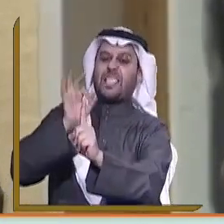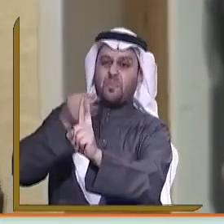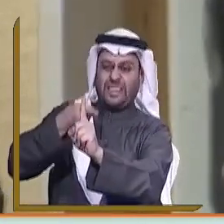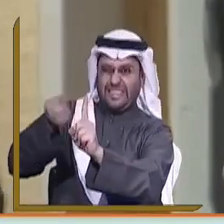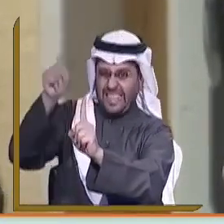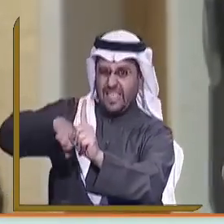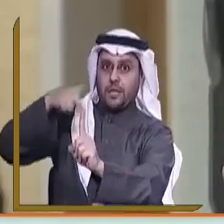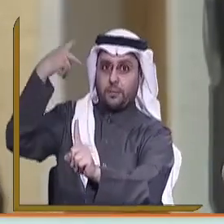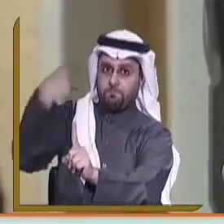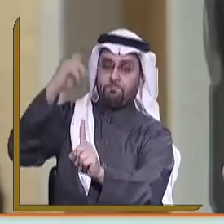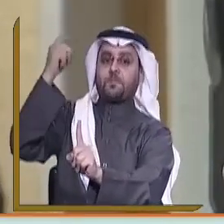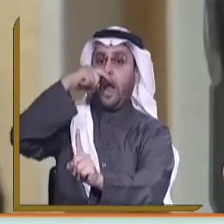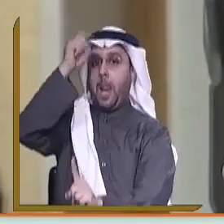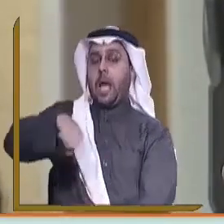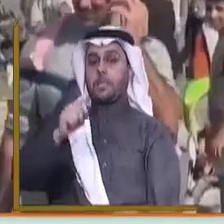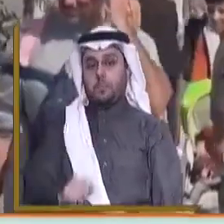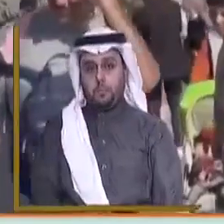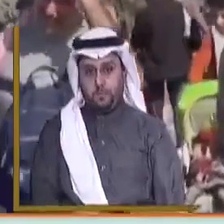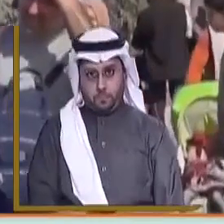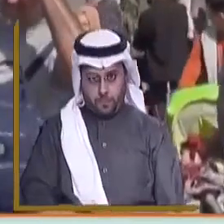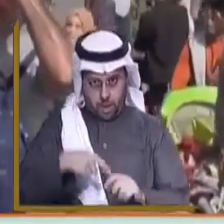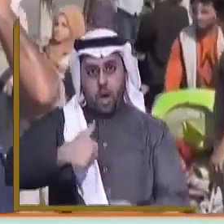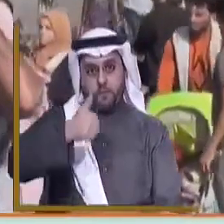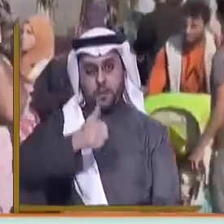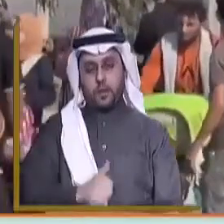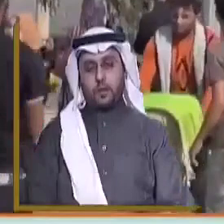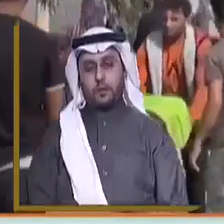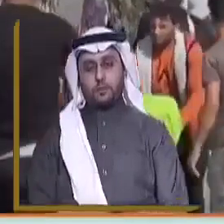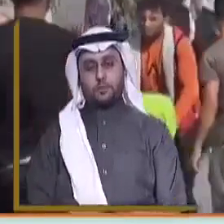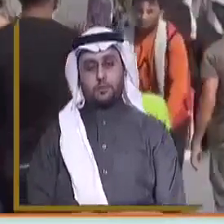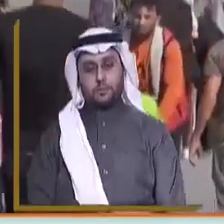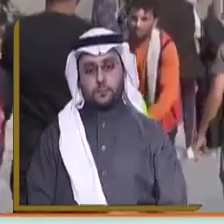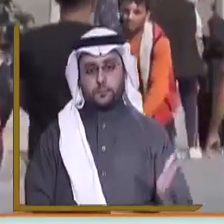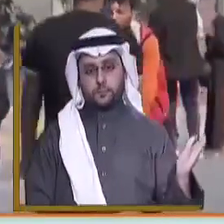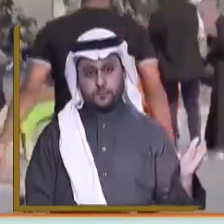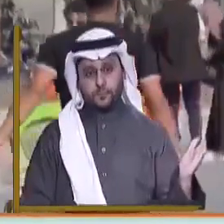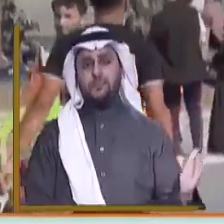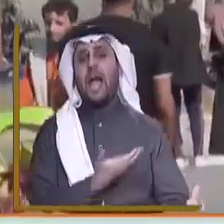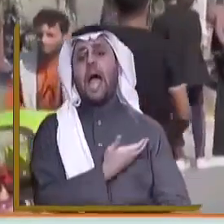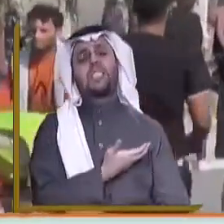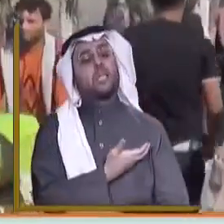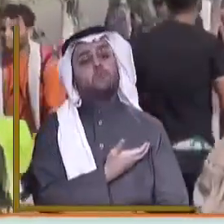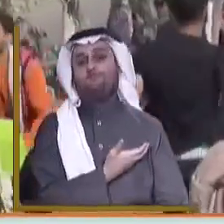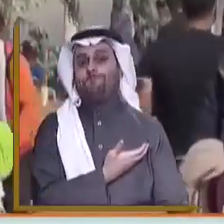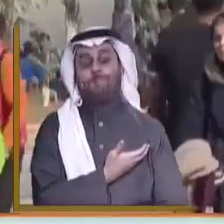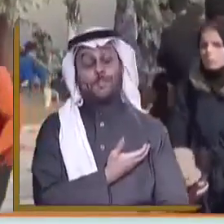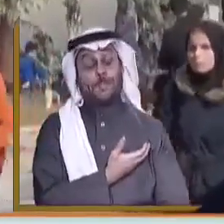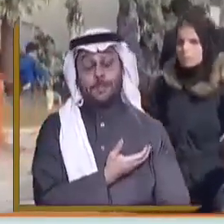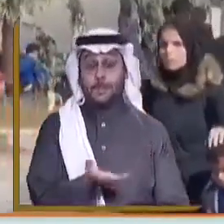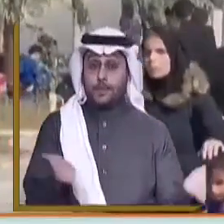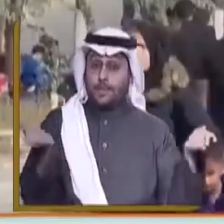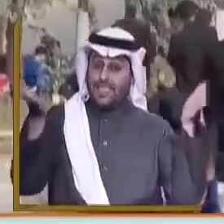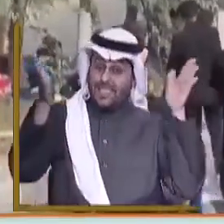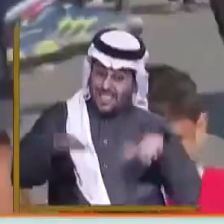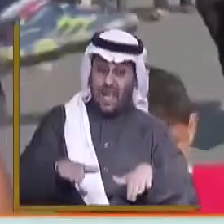جدي لتركيبته ومنهاج عمله غزه التي تعاني انسانيه من انتهاكات